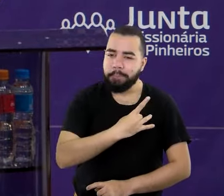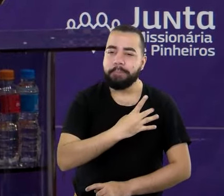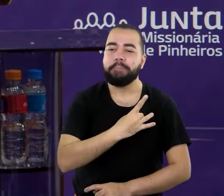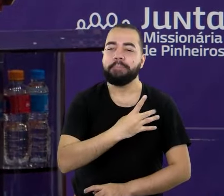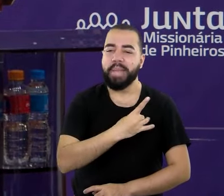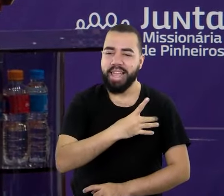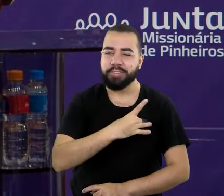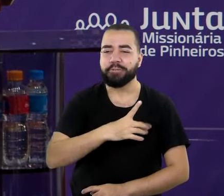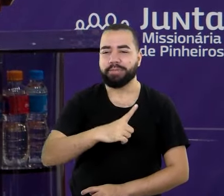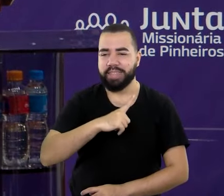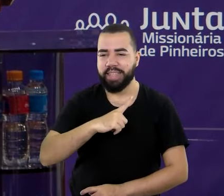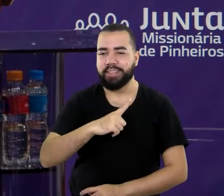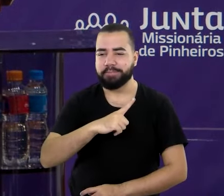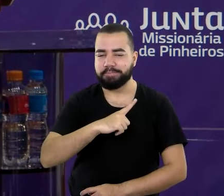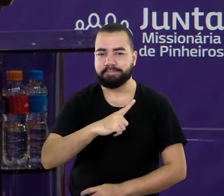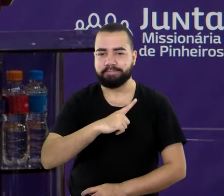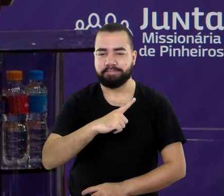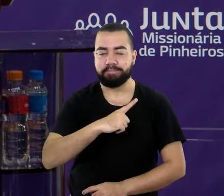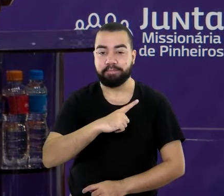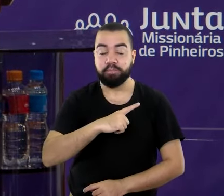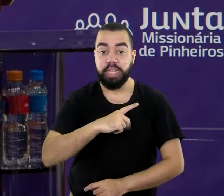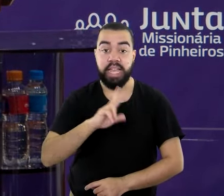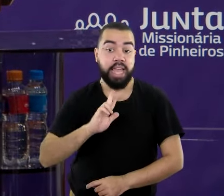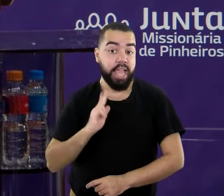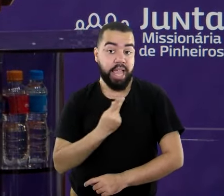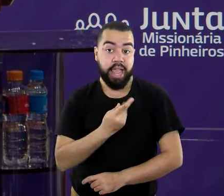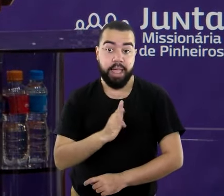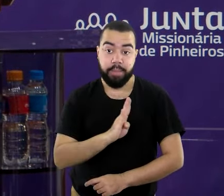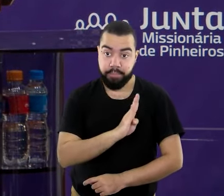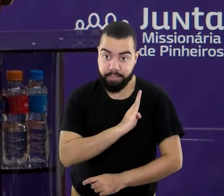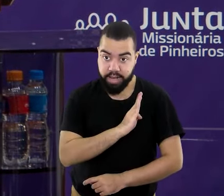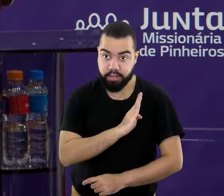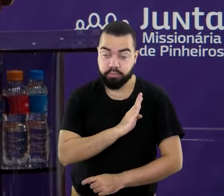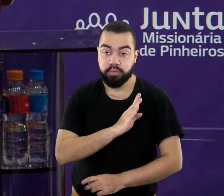히브리서 2장 15절입니다. Hebreus 2:15.